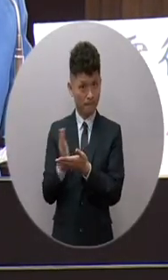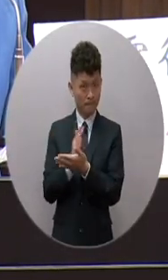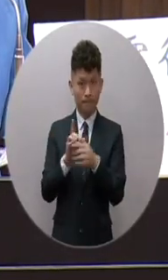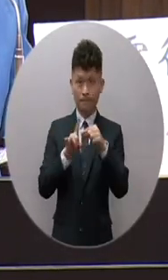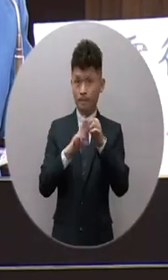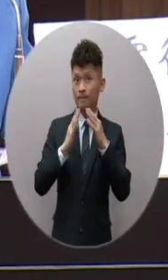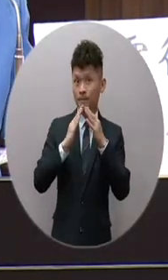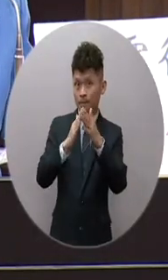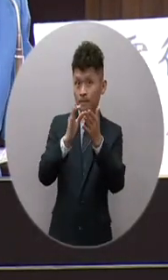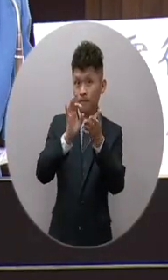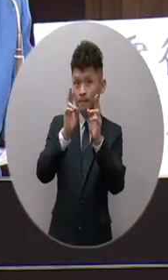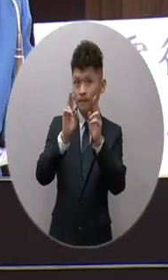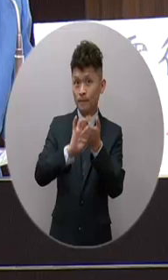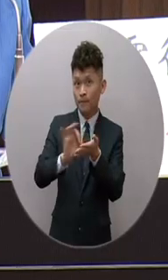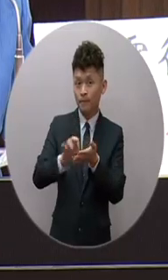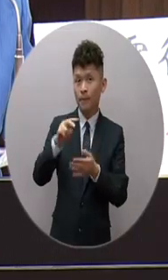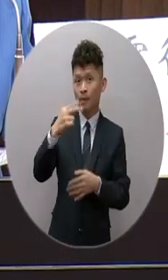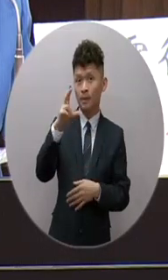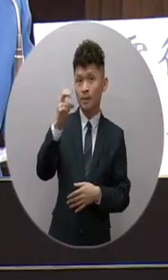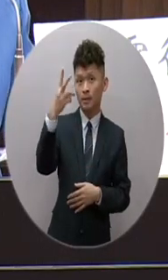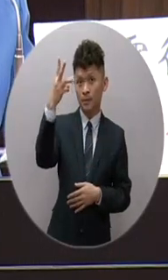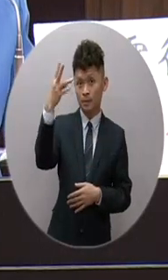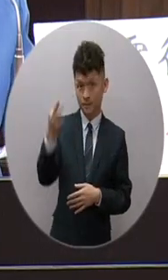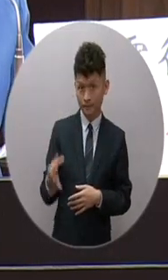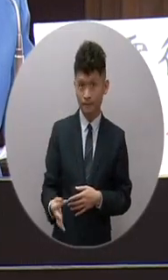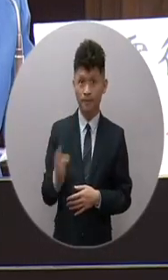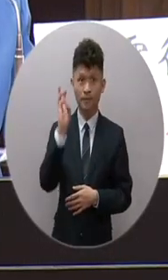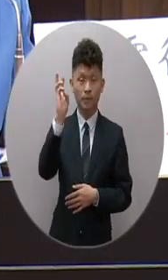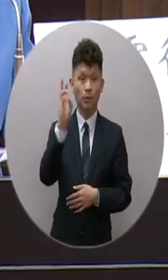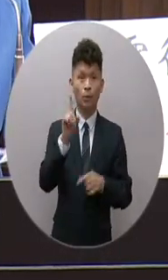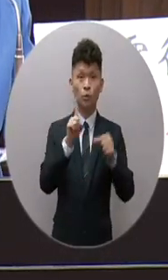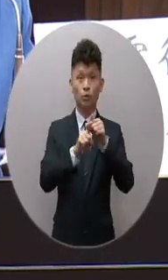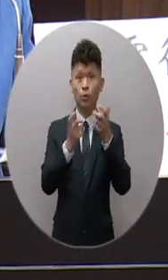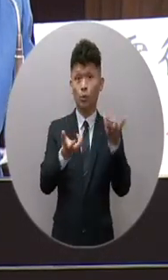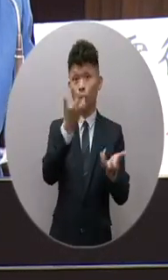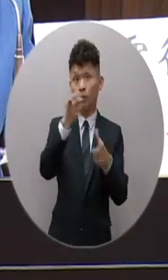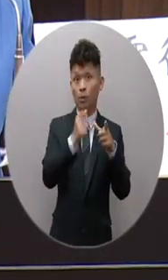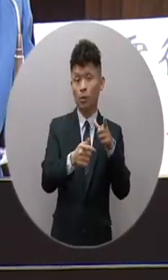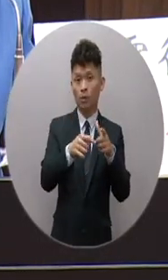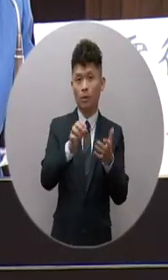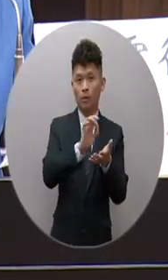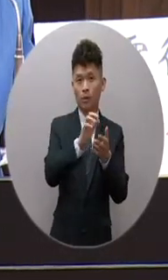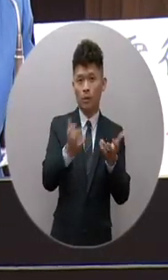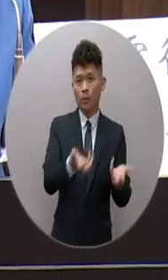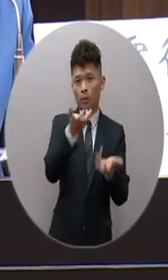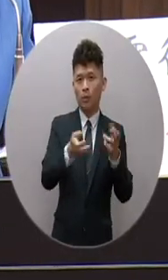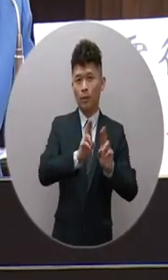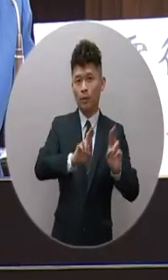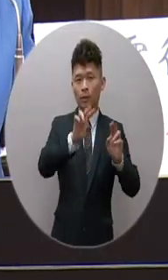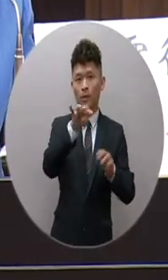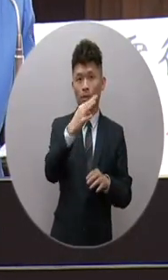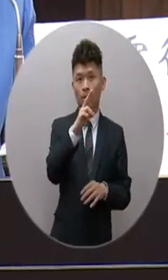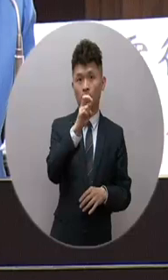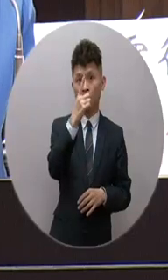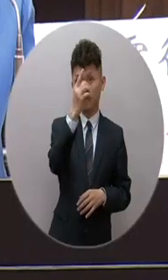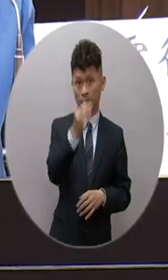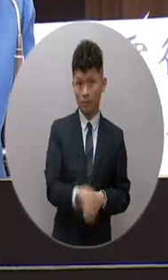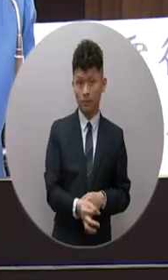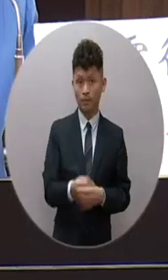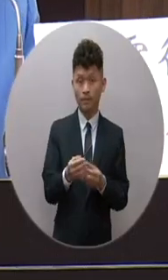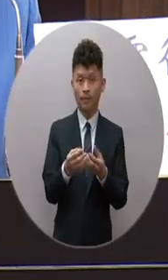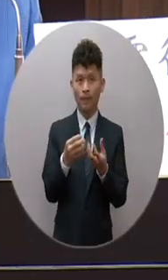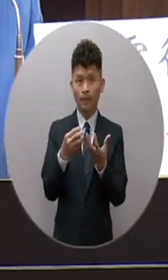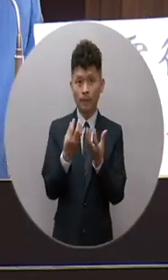台中是只需要273亿度，中火发的是421亿度。换句话说，给出